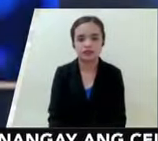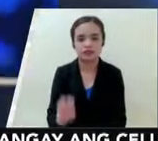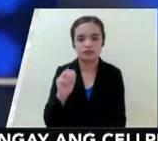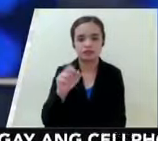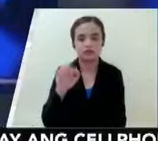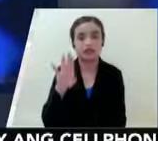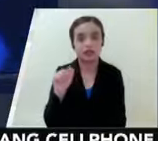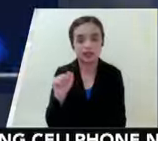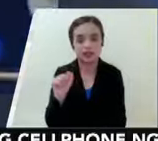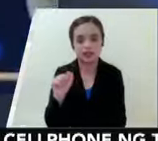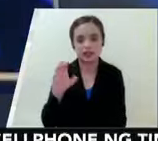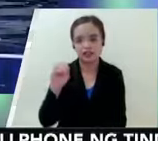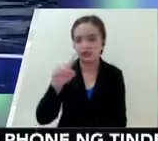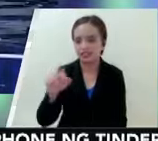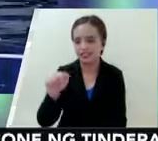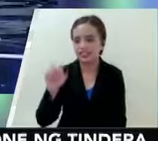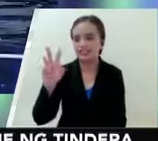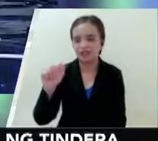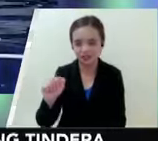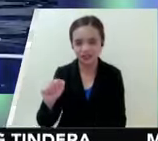Ozawa.